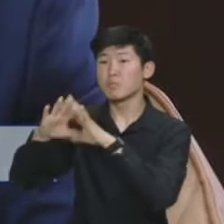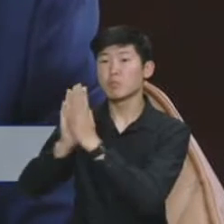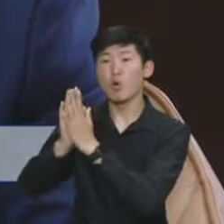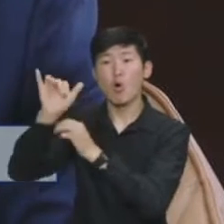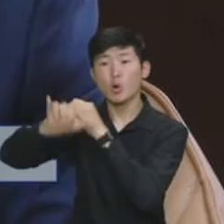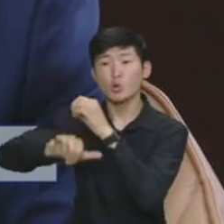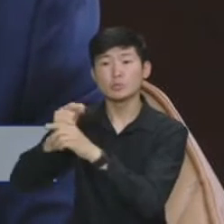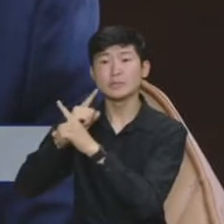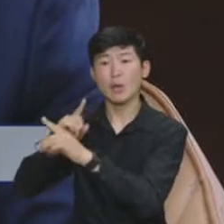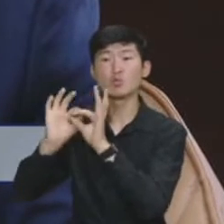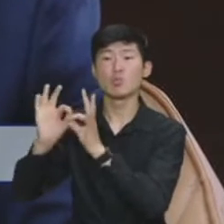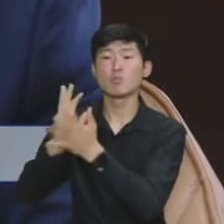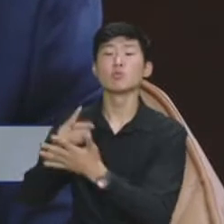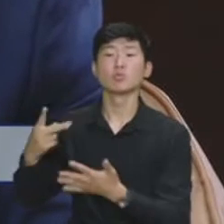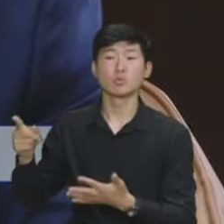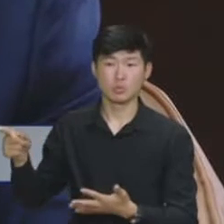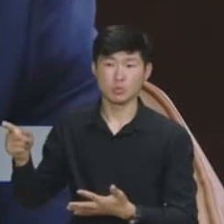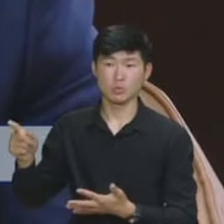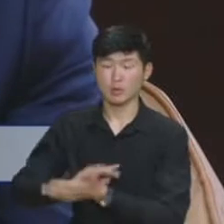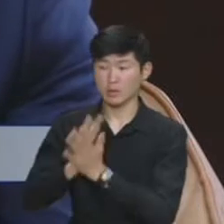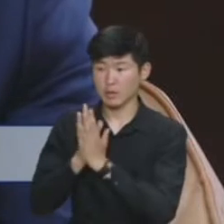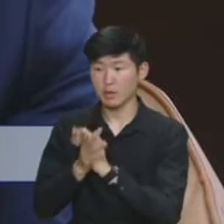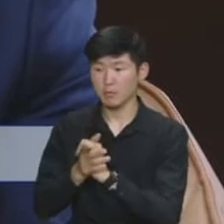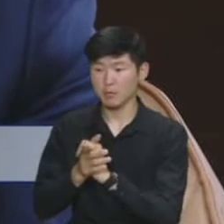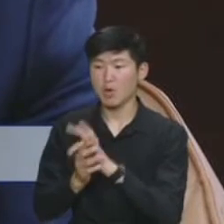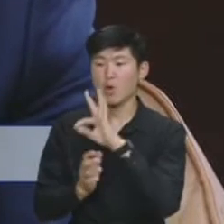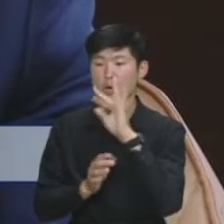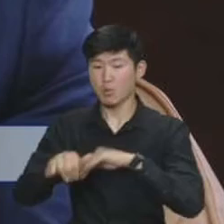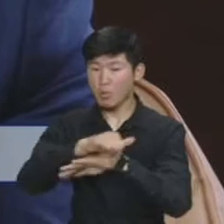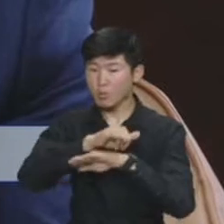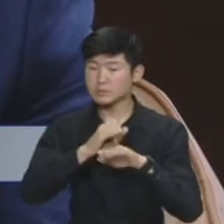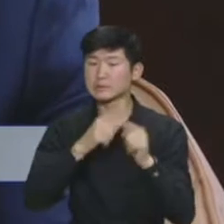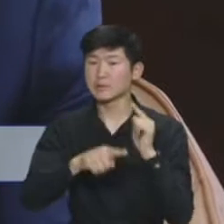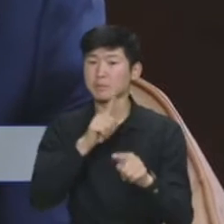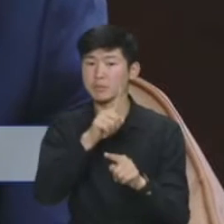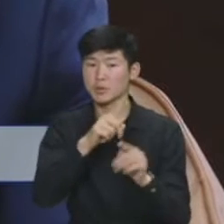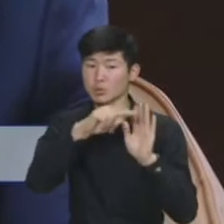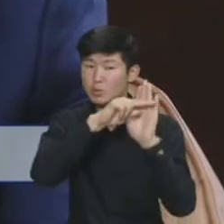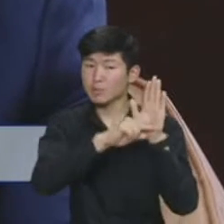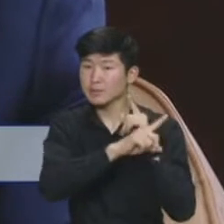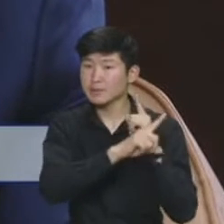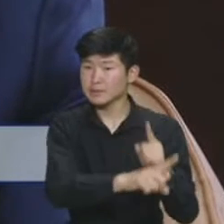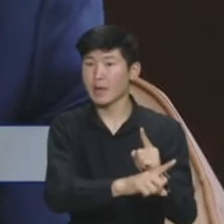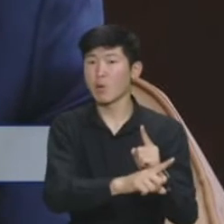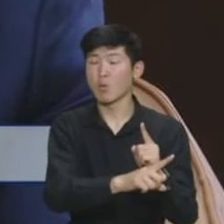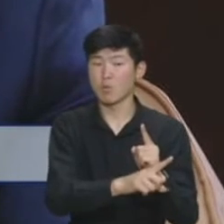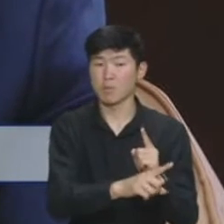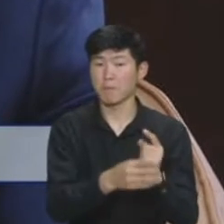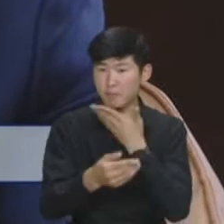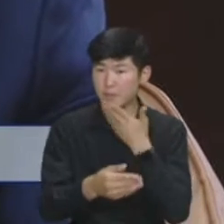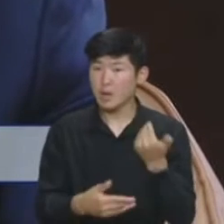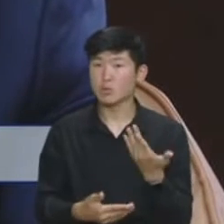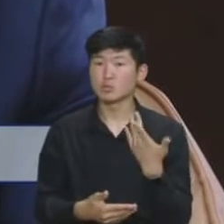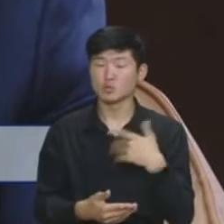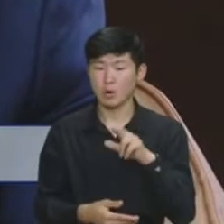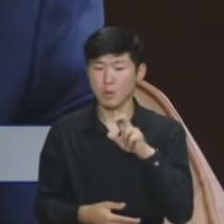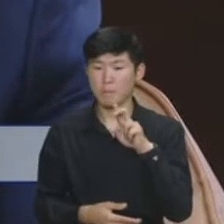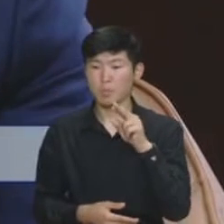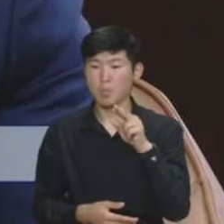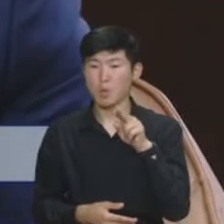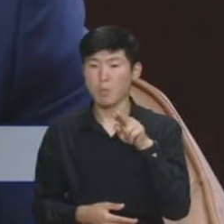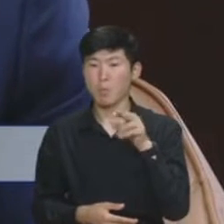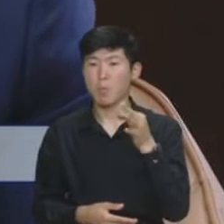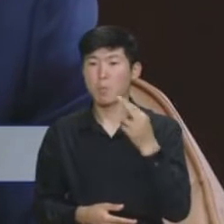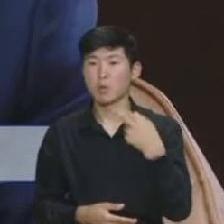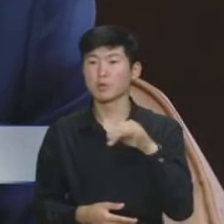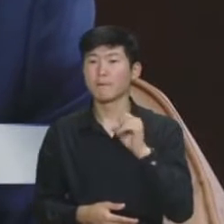хэрэгтэй байхгүй юу? Альсгүй зүгээр нэг тодорхой хэмжээний одоо ямар нэг улс орны одоо ямар стандарт хангаагүй одоо подвалд